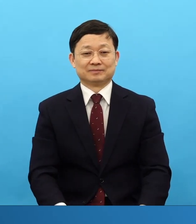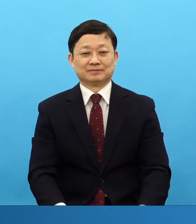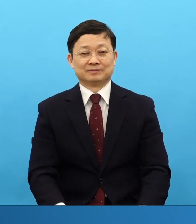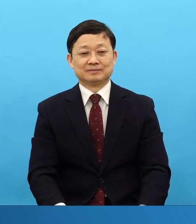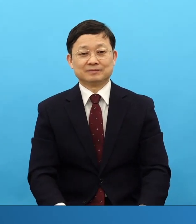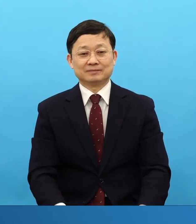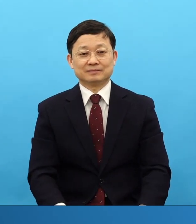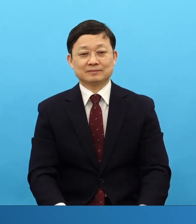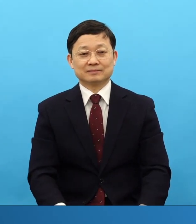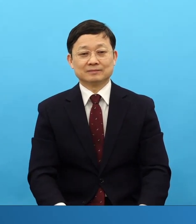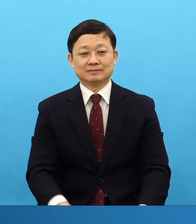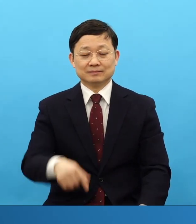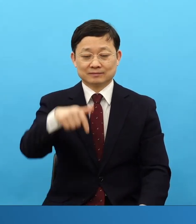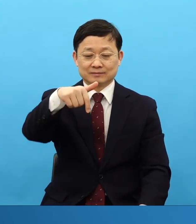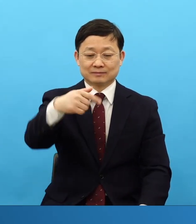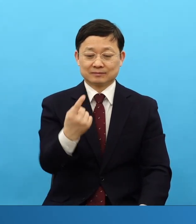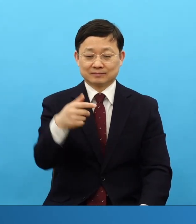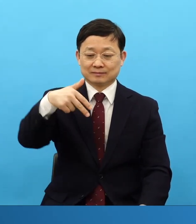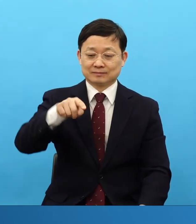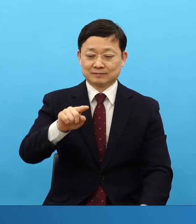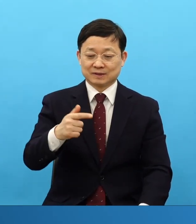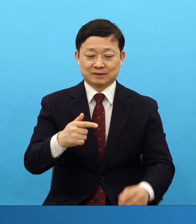고린도전서 3장 16절에는